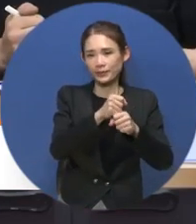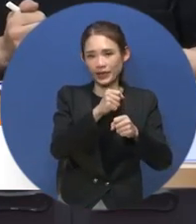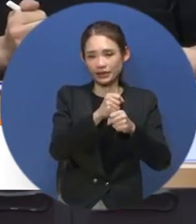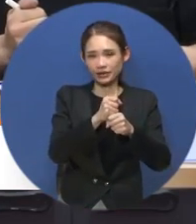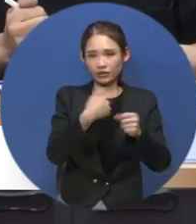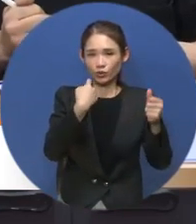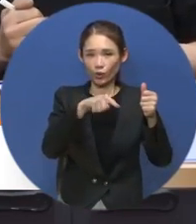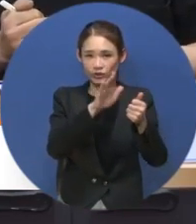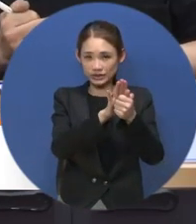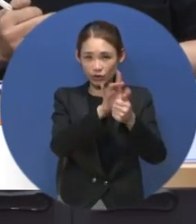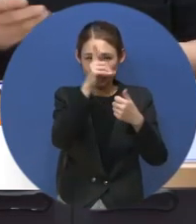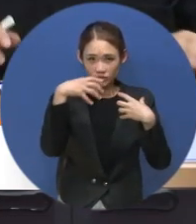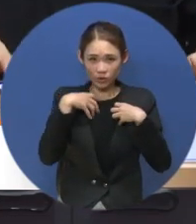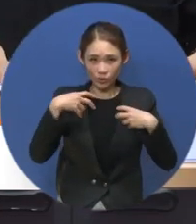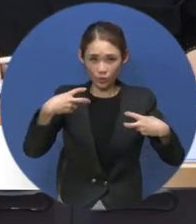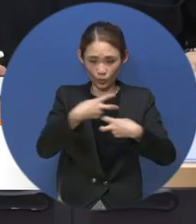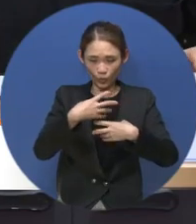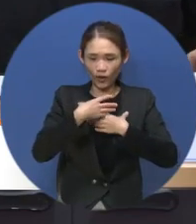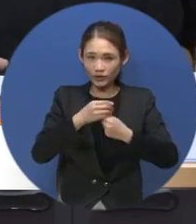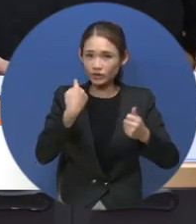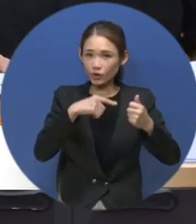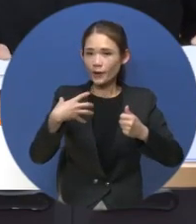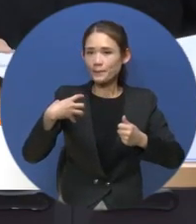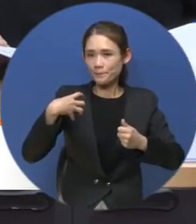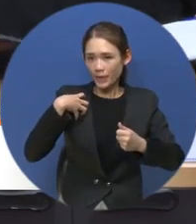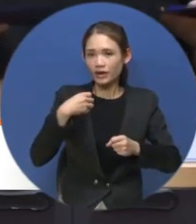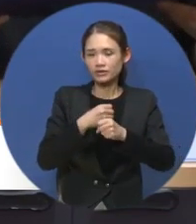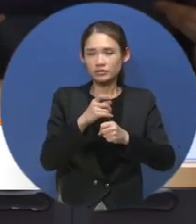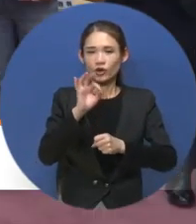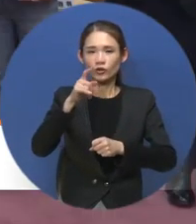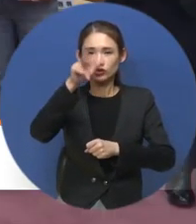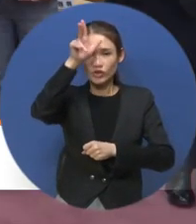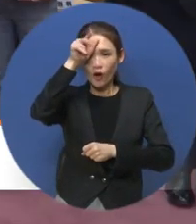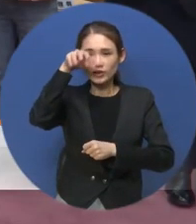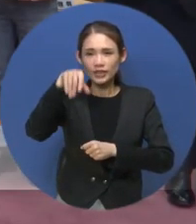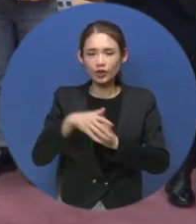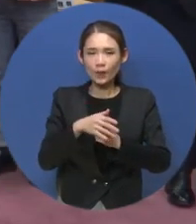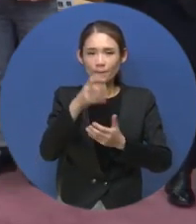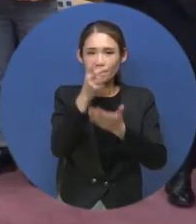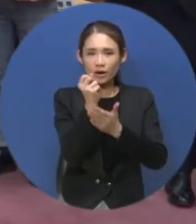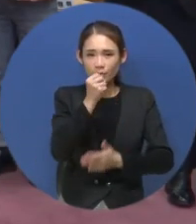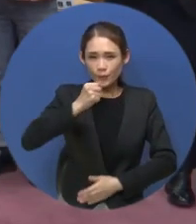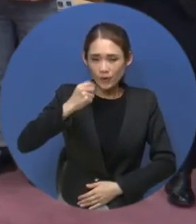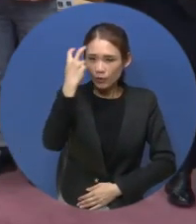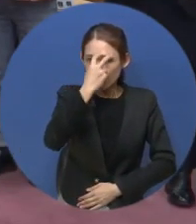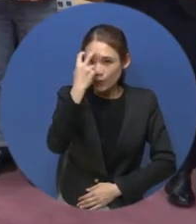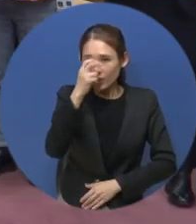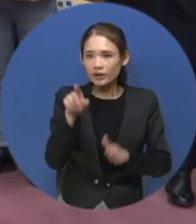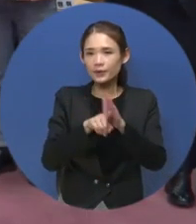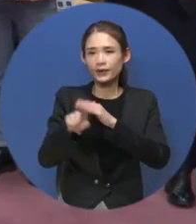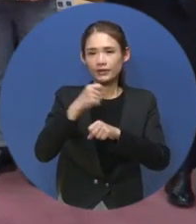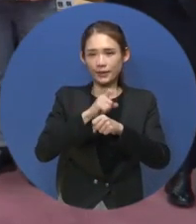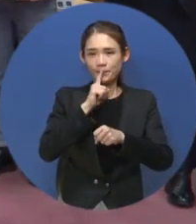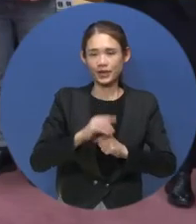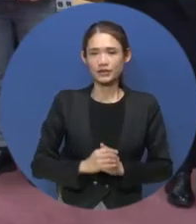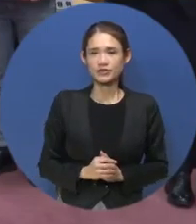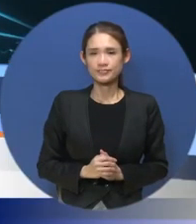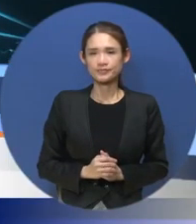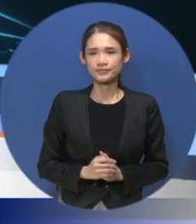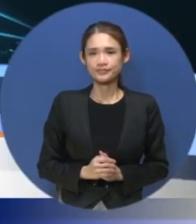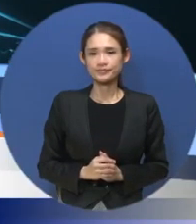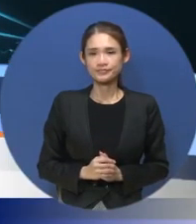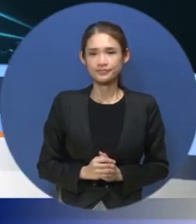보행자들의 불만이 커지고 있습니다. 이번 업무협약 체결로 여수시는 홍보 등 행정적 지원을 통해